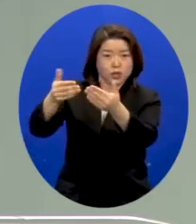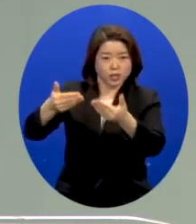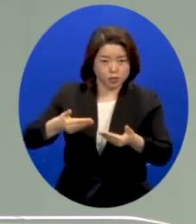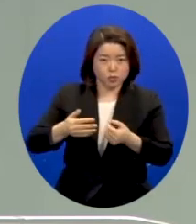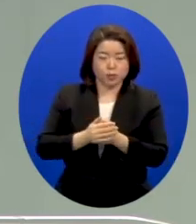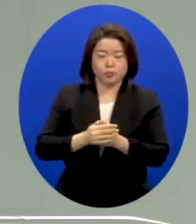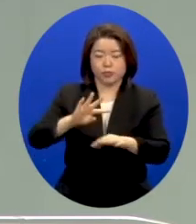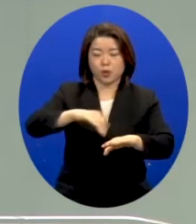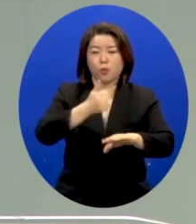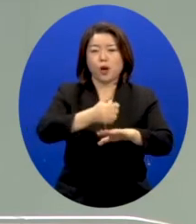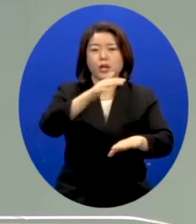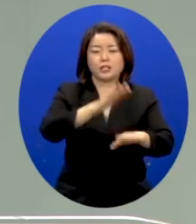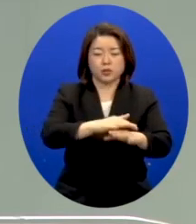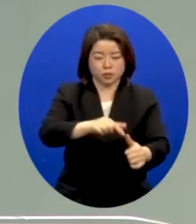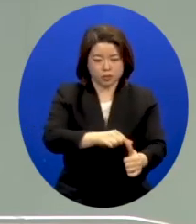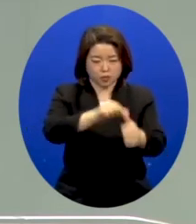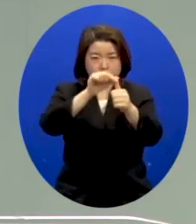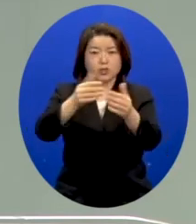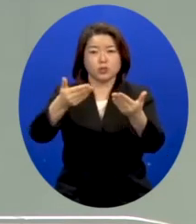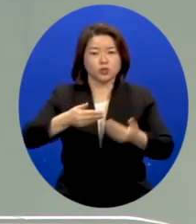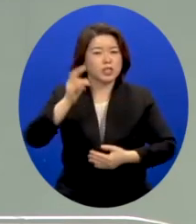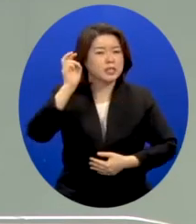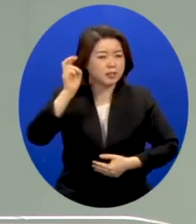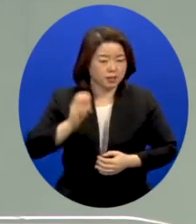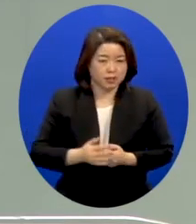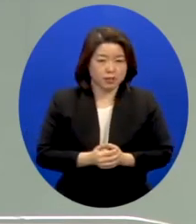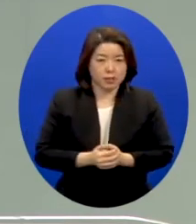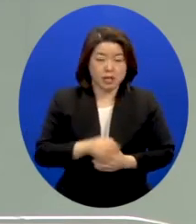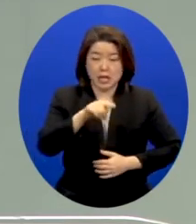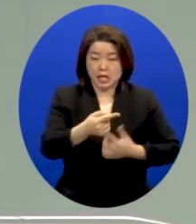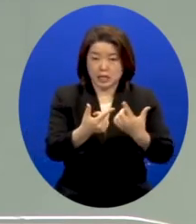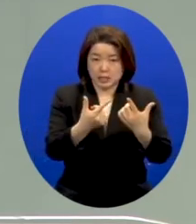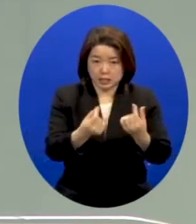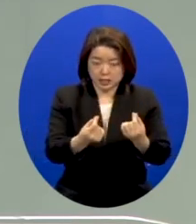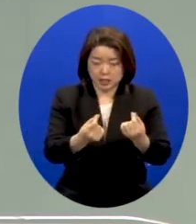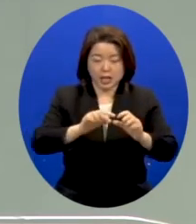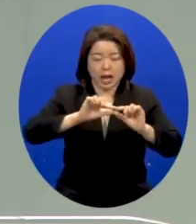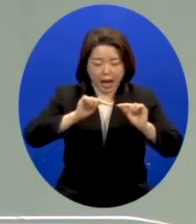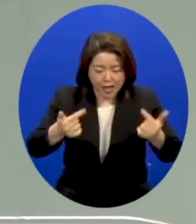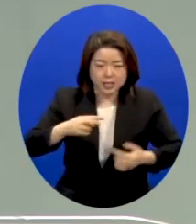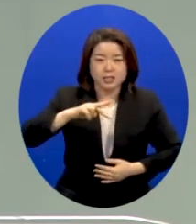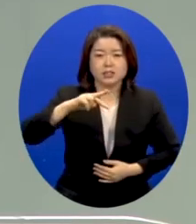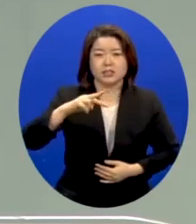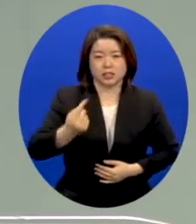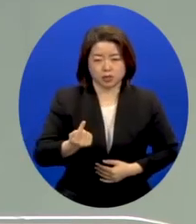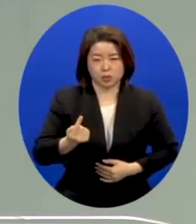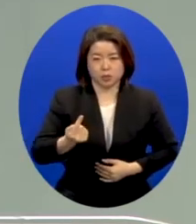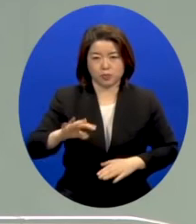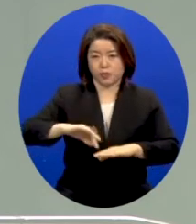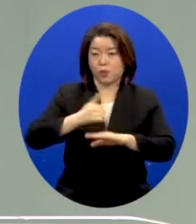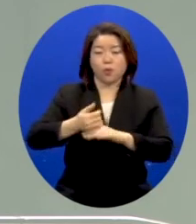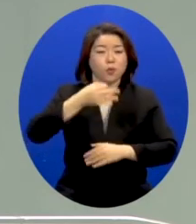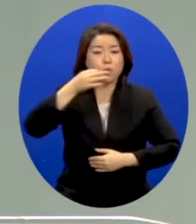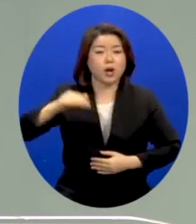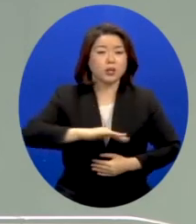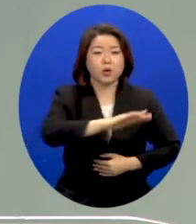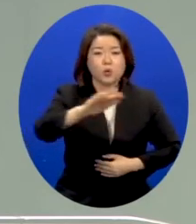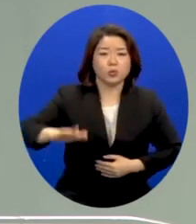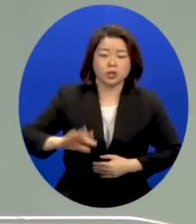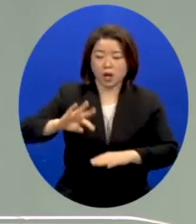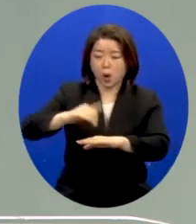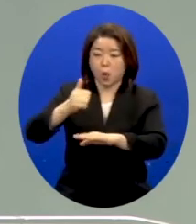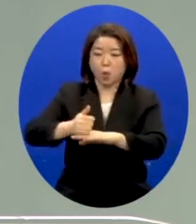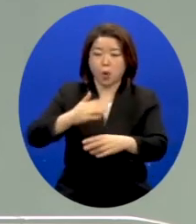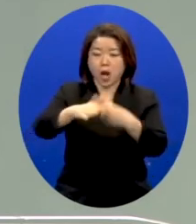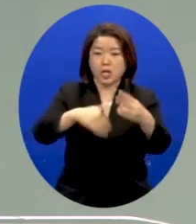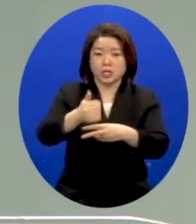왕의 손에서도 건져 내 시리다 그렇게 하지 아니하실지라도 왕이여 우리가 왕의 신들을